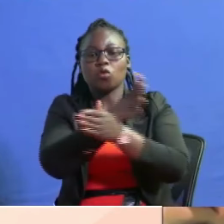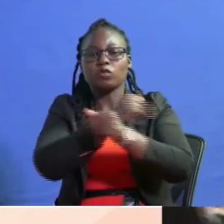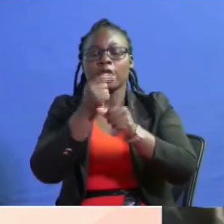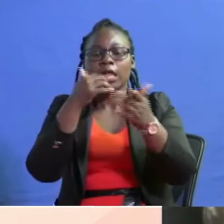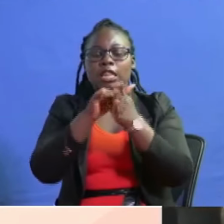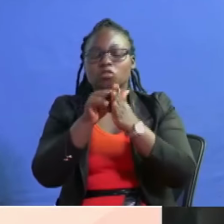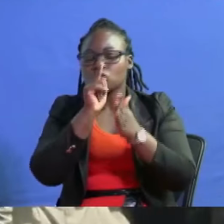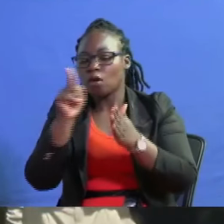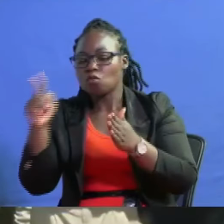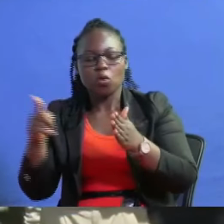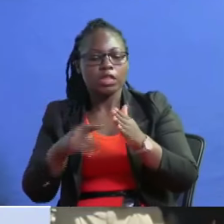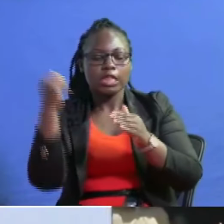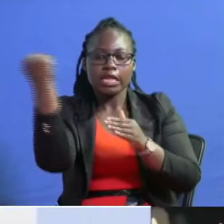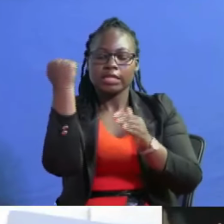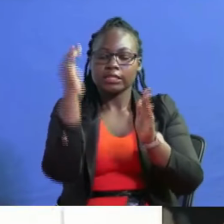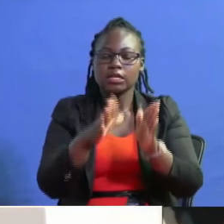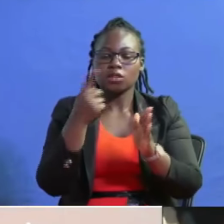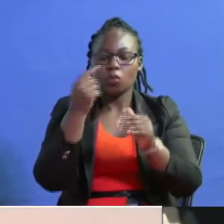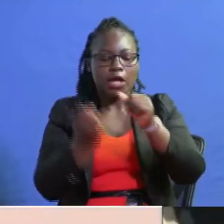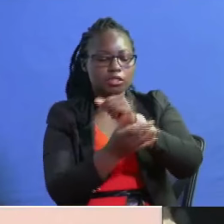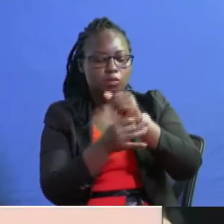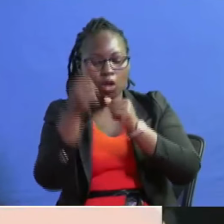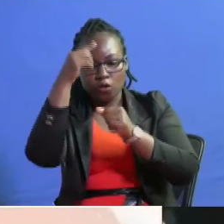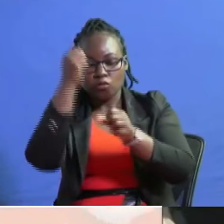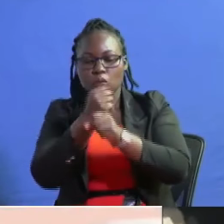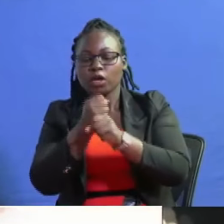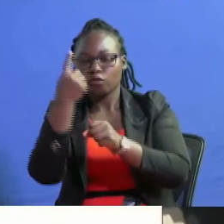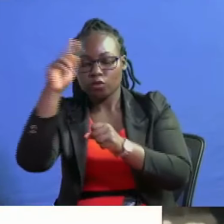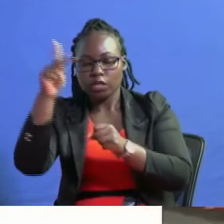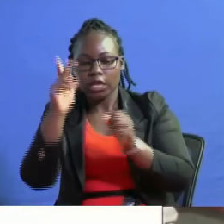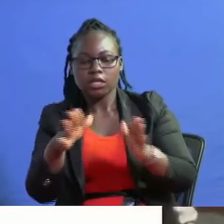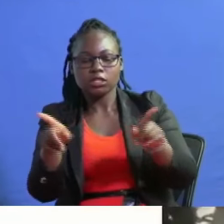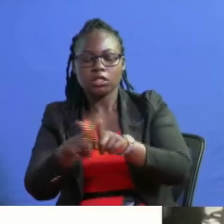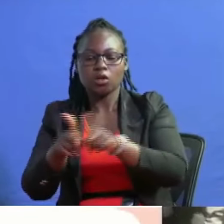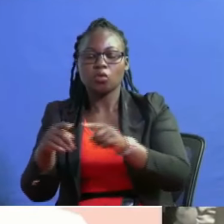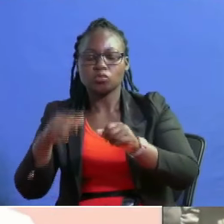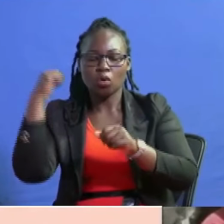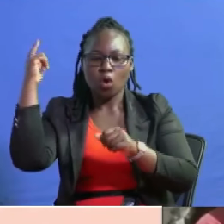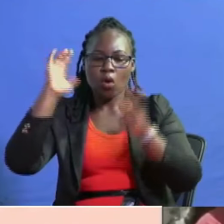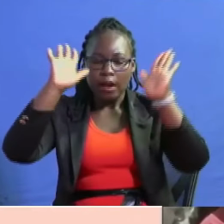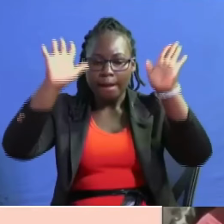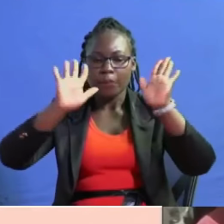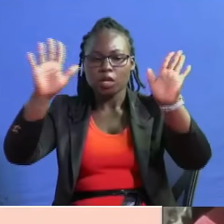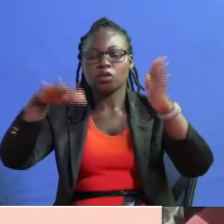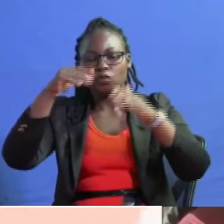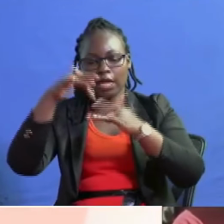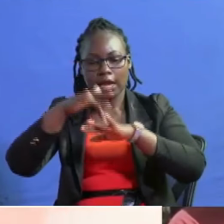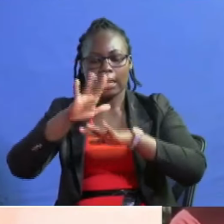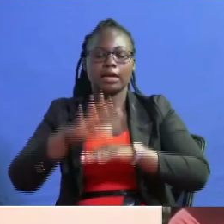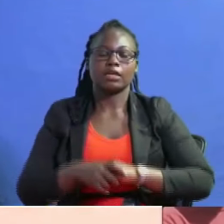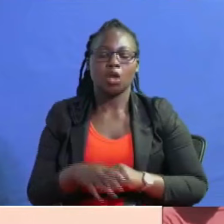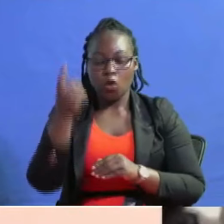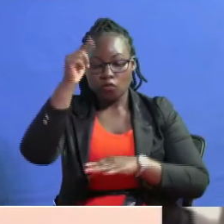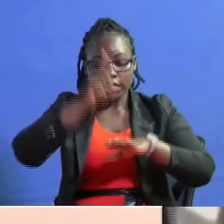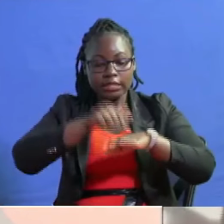aliwakanya wanasiasa husika akiwaeleza kuwafanyia Wakenya kazi na kukoma kufanya kampeni za mapema. Kwa